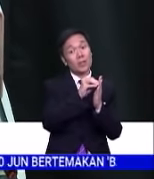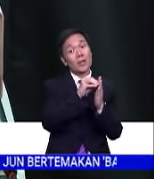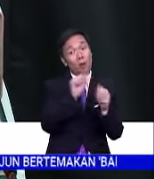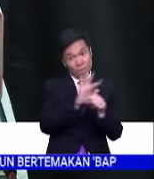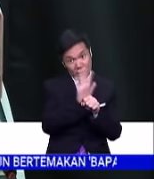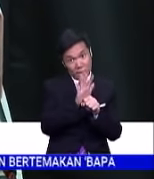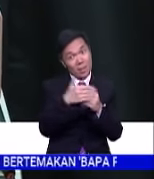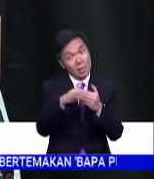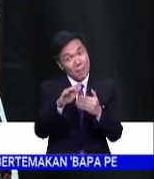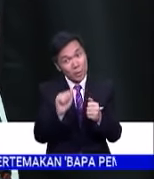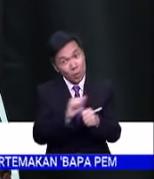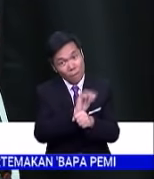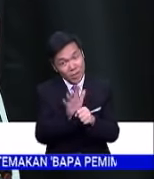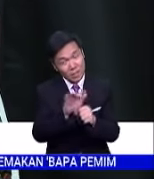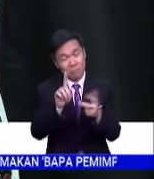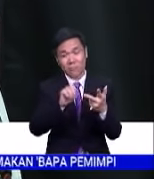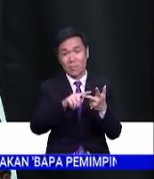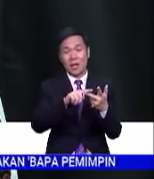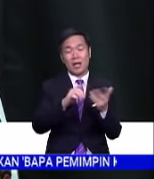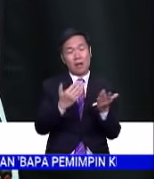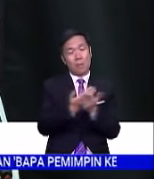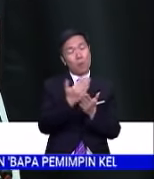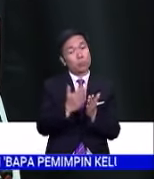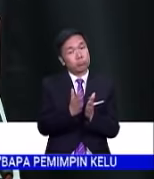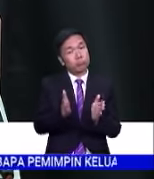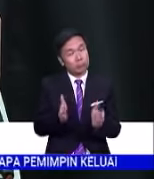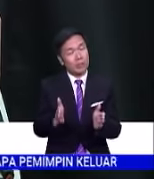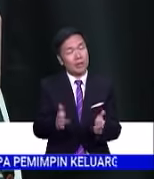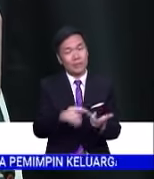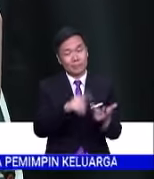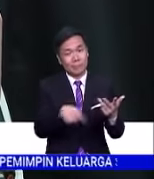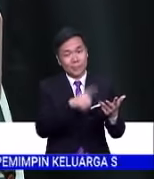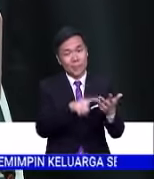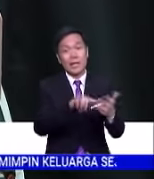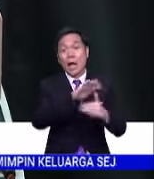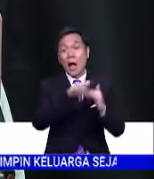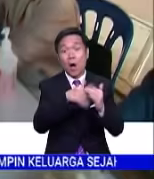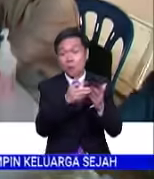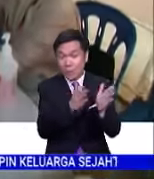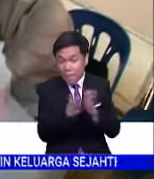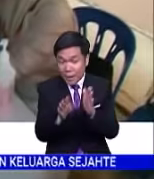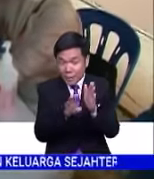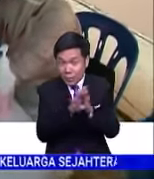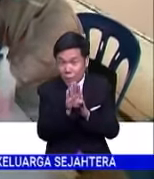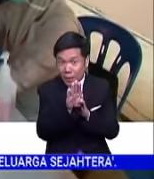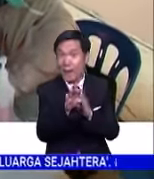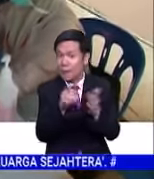COVID, norma baru, pelan pemulihan, semuanya akan ambil kira insyaAllah.